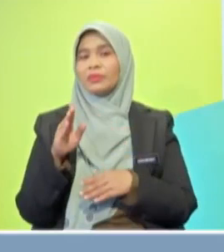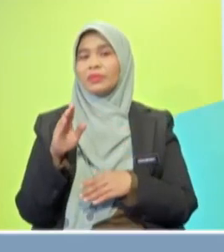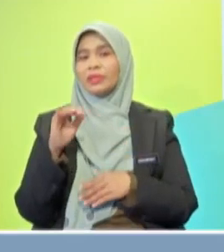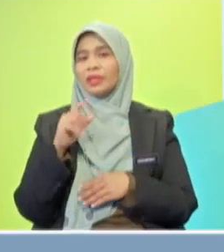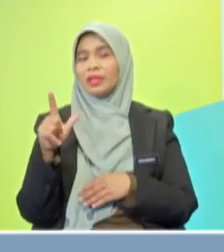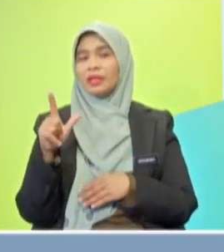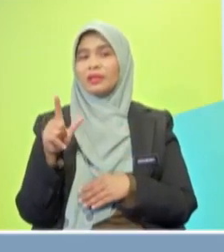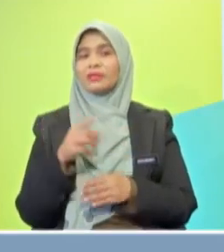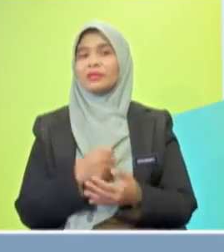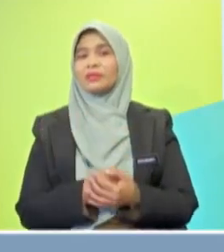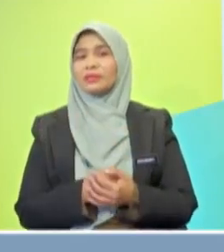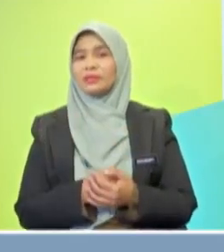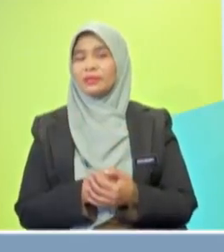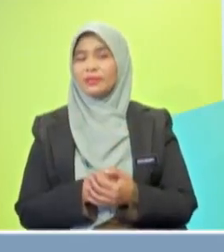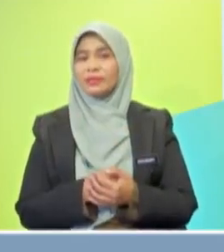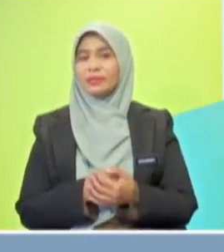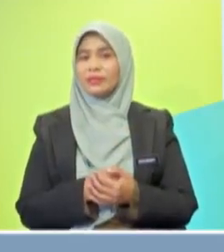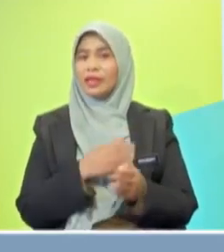ada?